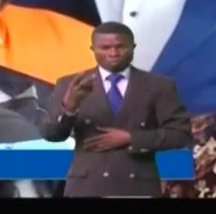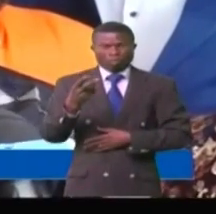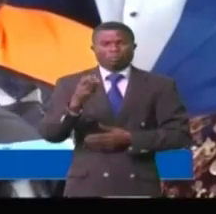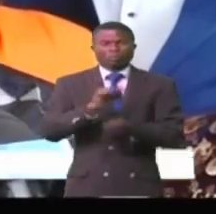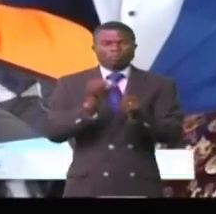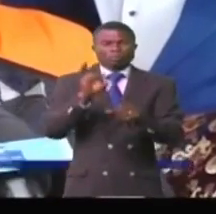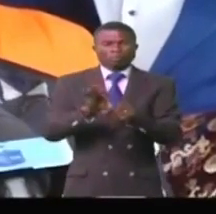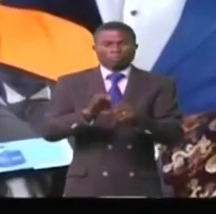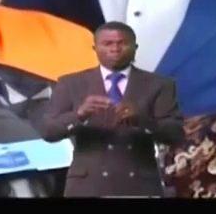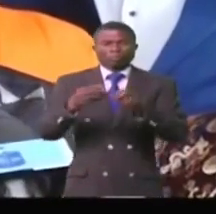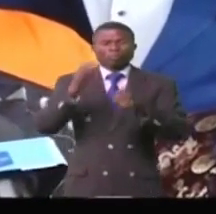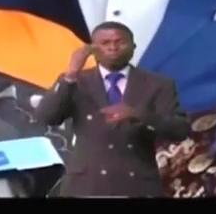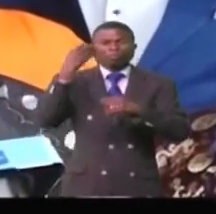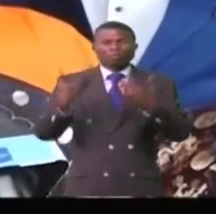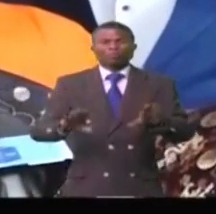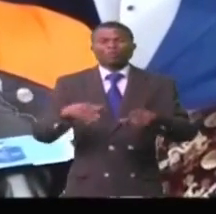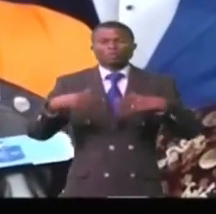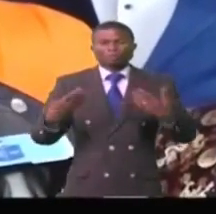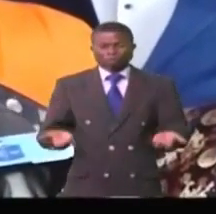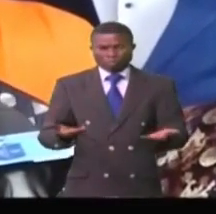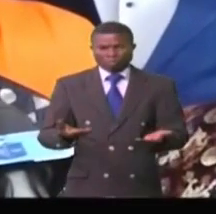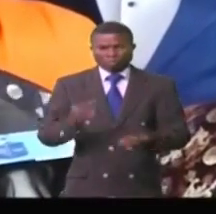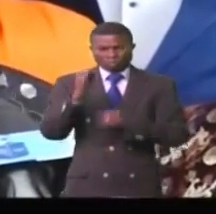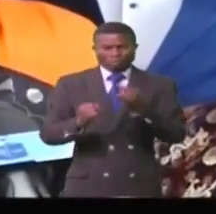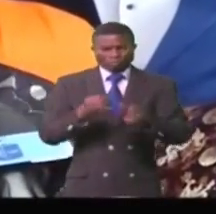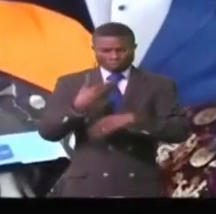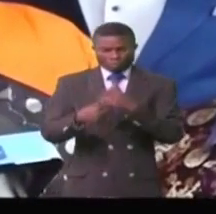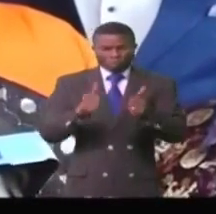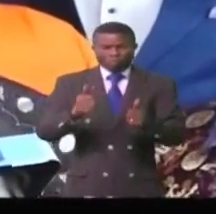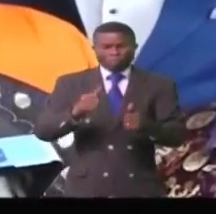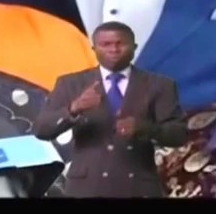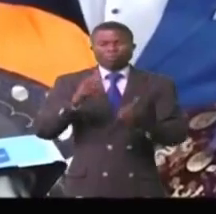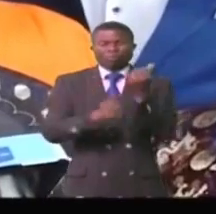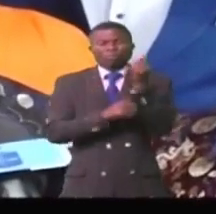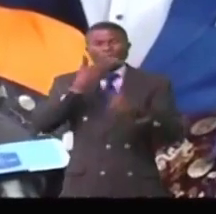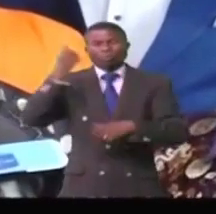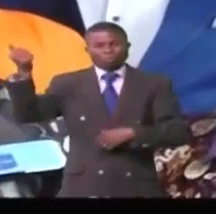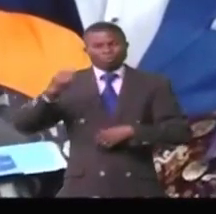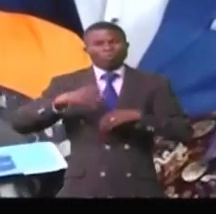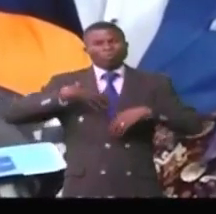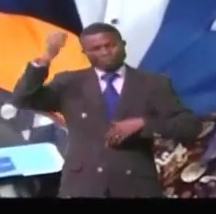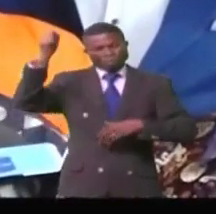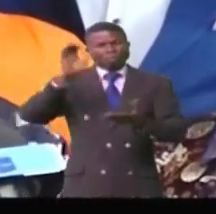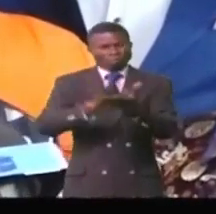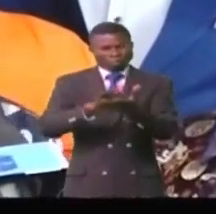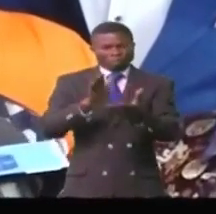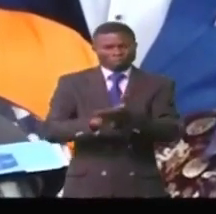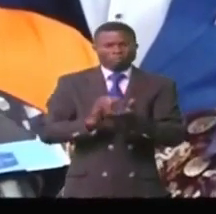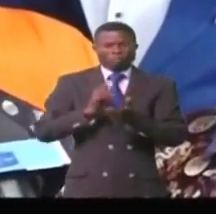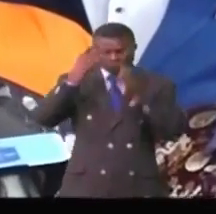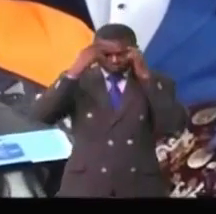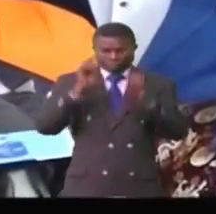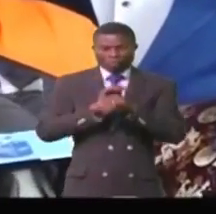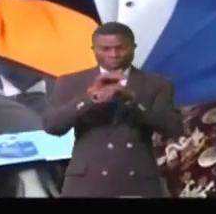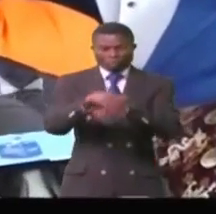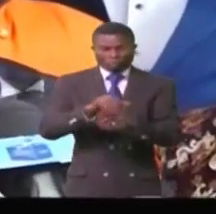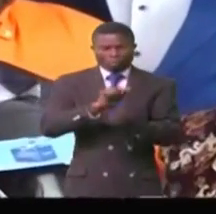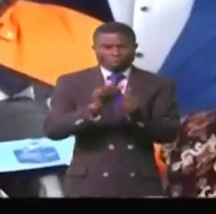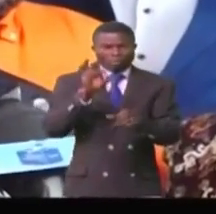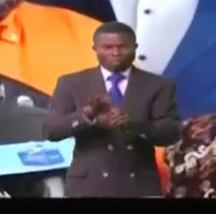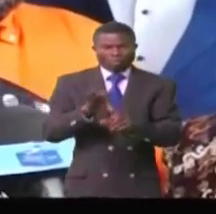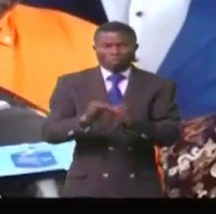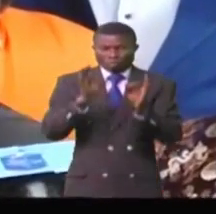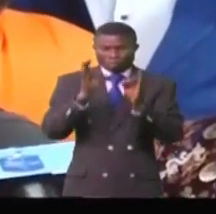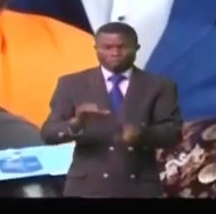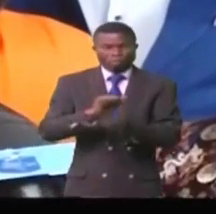va aboutir. Et si ce sont les meilleurs qui gagnent, on va l'applaudir. On a décidé de s'engager dans ce processus,